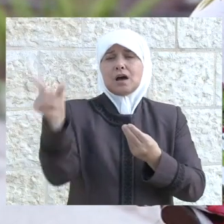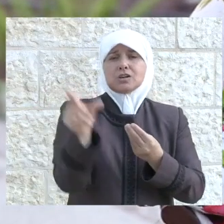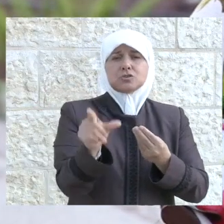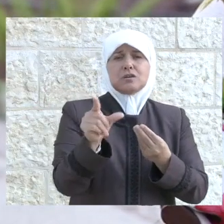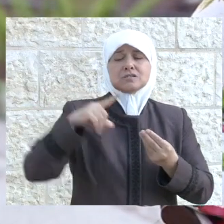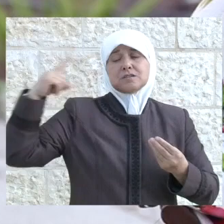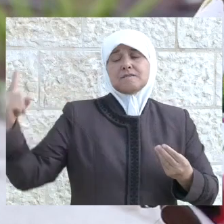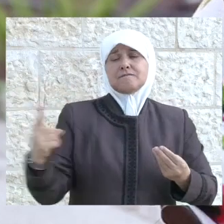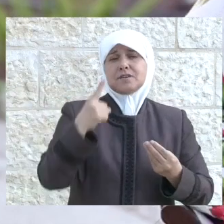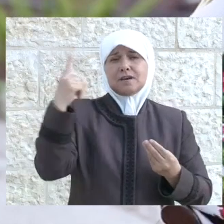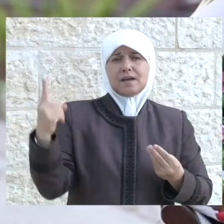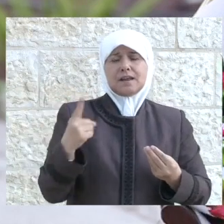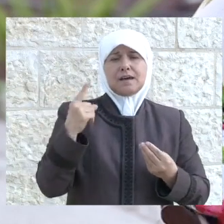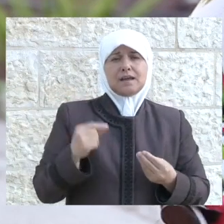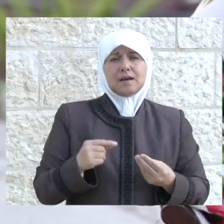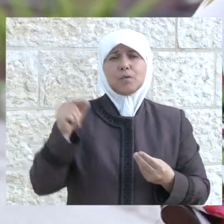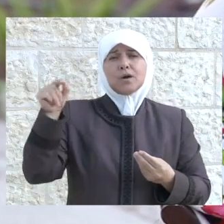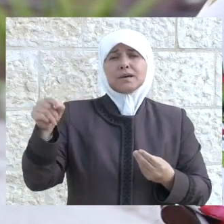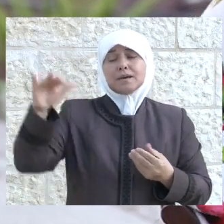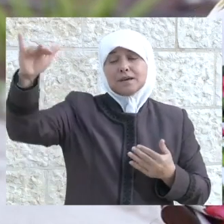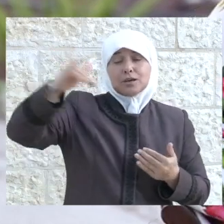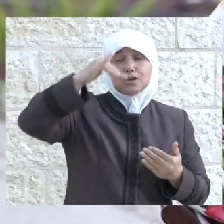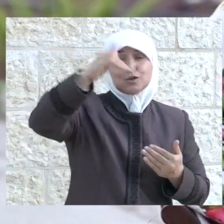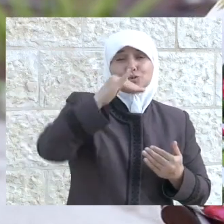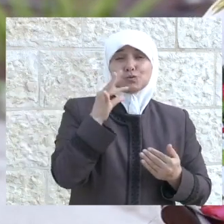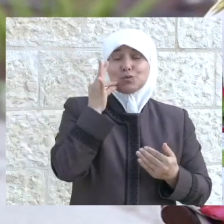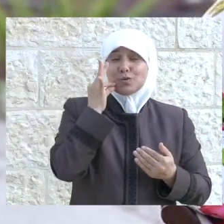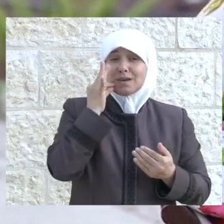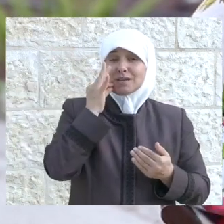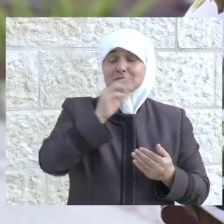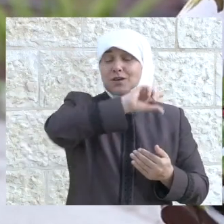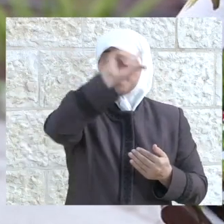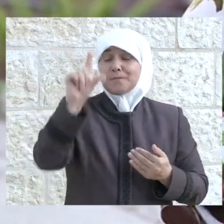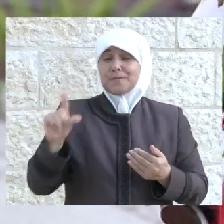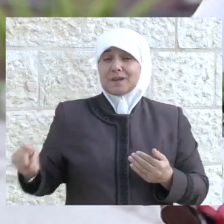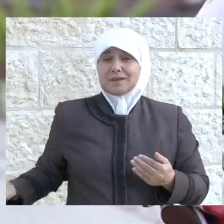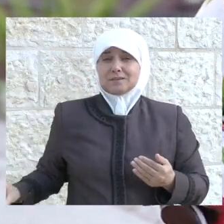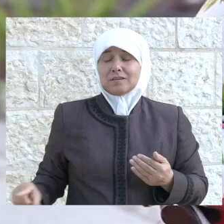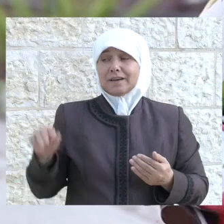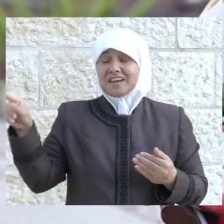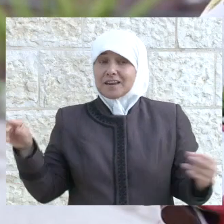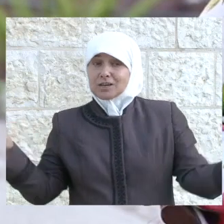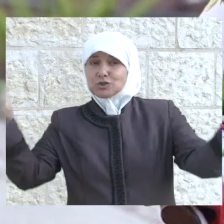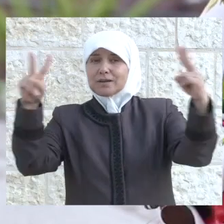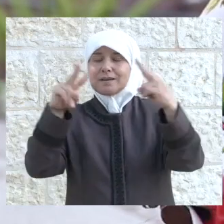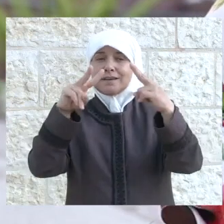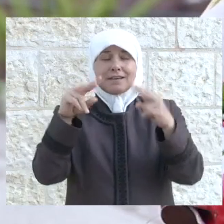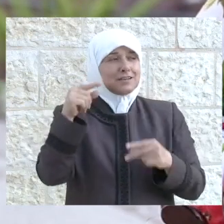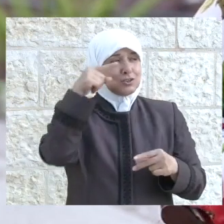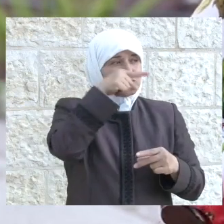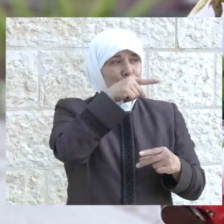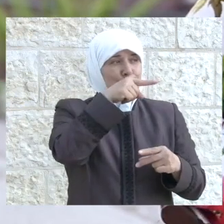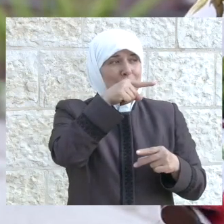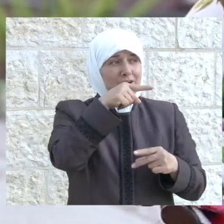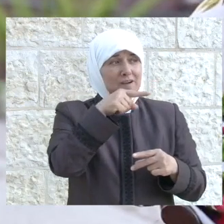إني يعني أجيب فيها ناس من إيطاليا يشوفوا بعينيهم يكون هم الحكم، إنهم هم